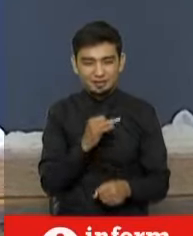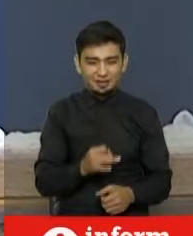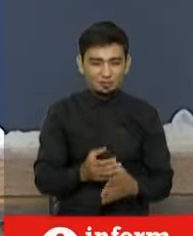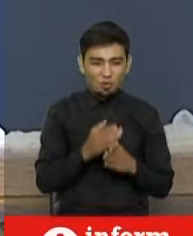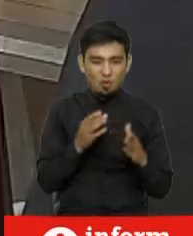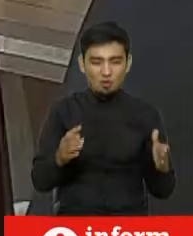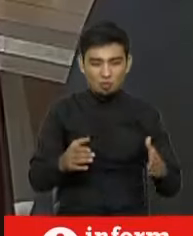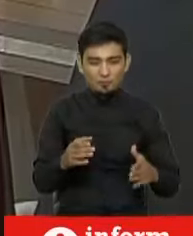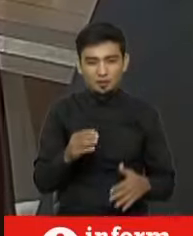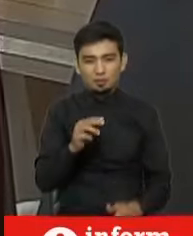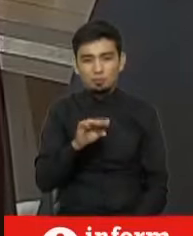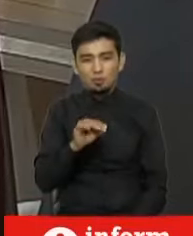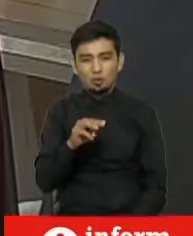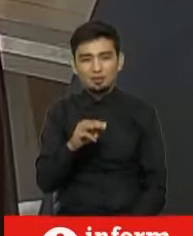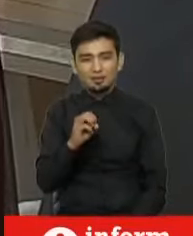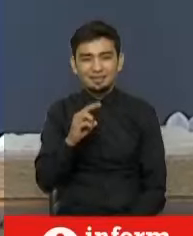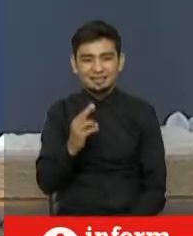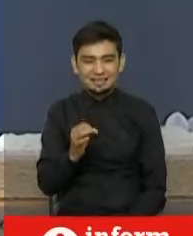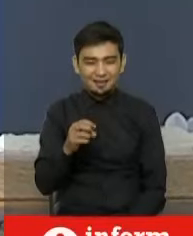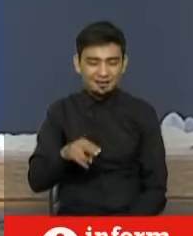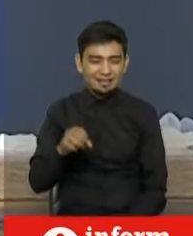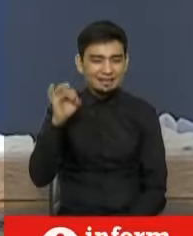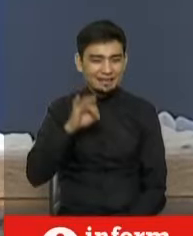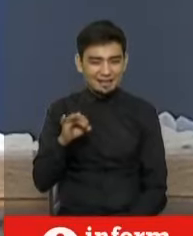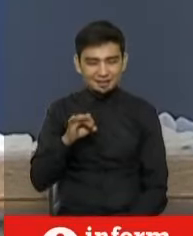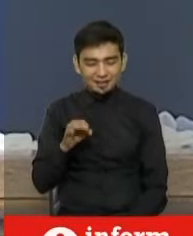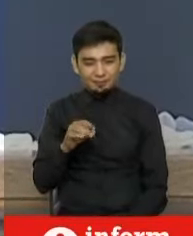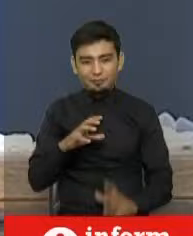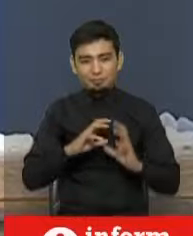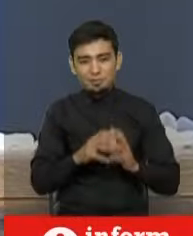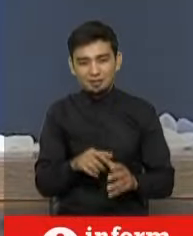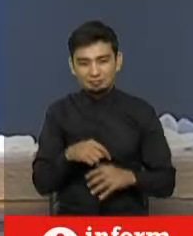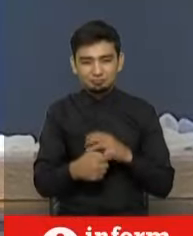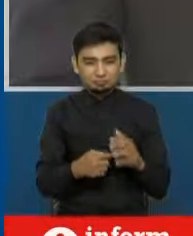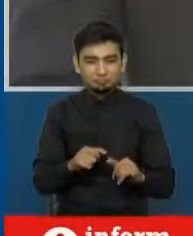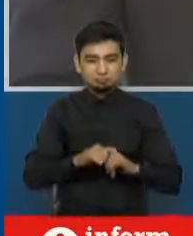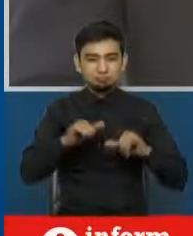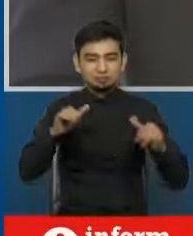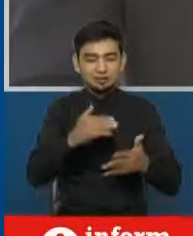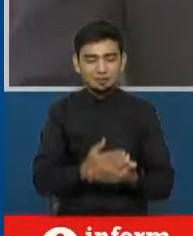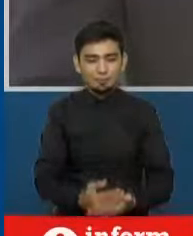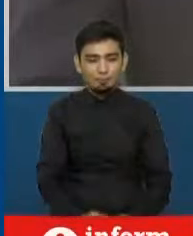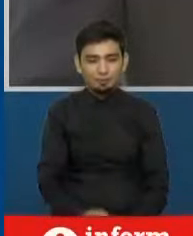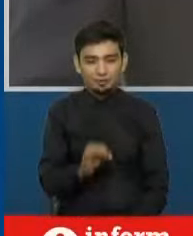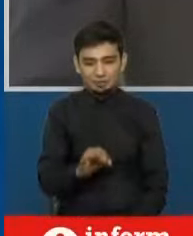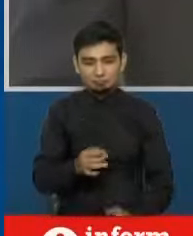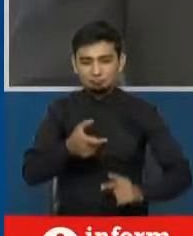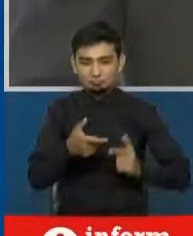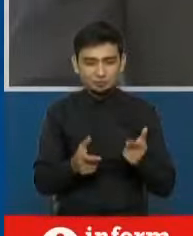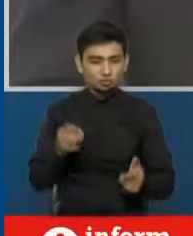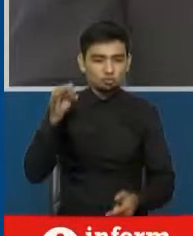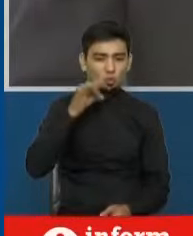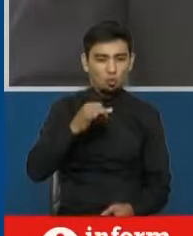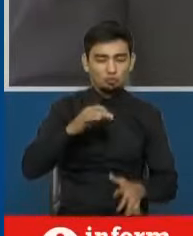потенциалу нашего объединения, интерес к нему в мире неуклонно растет. Произошло поистине